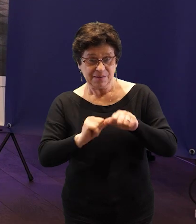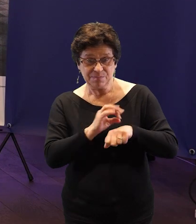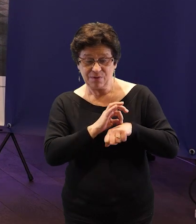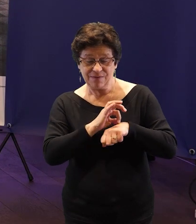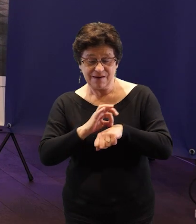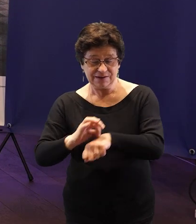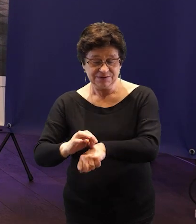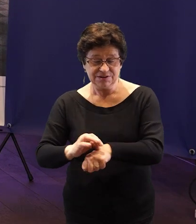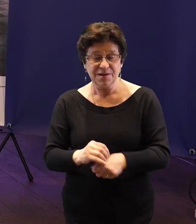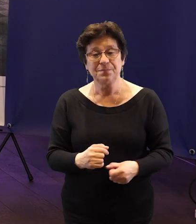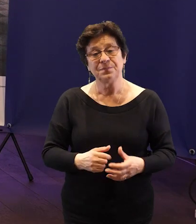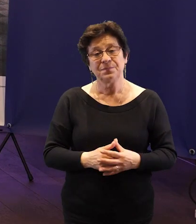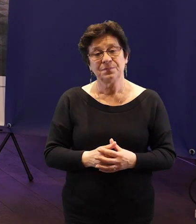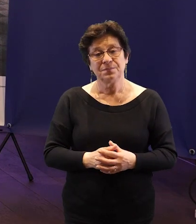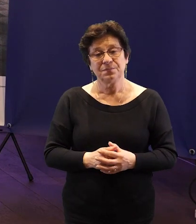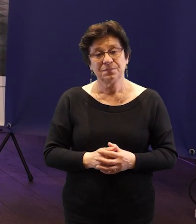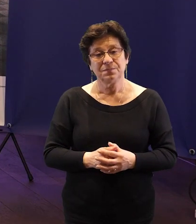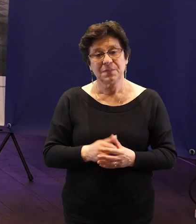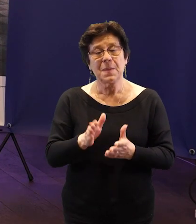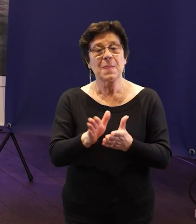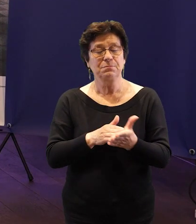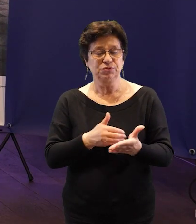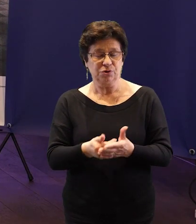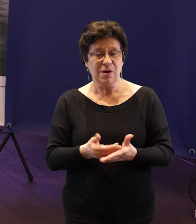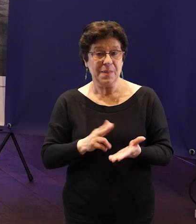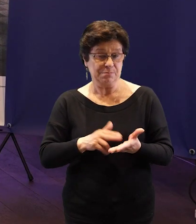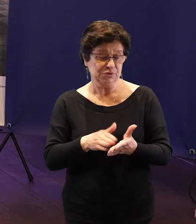mi trochę szczęścia. Na przykład